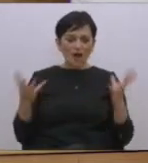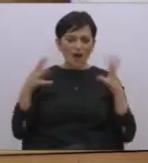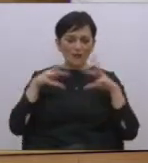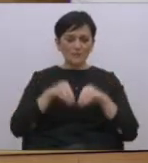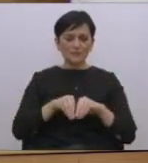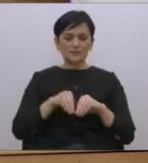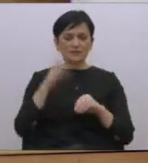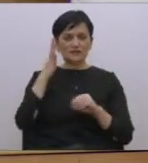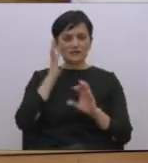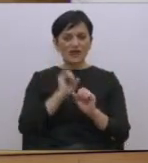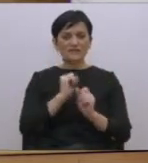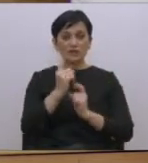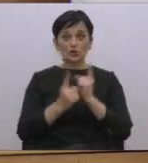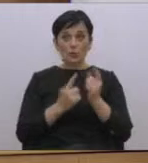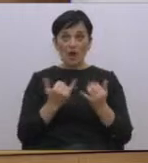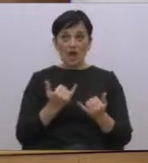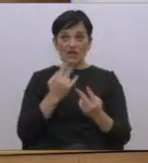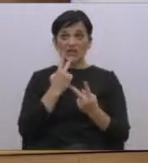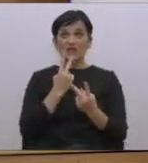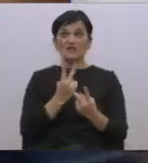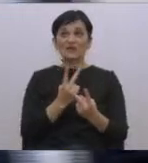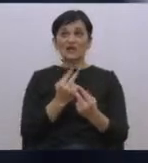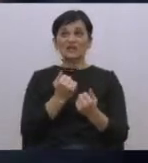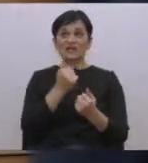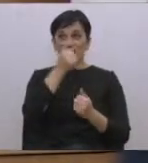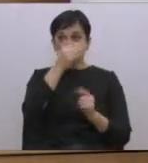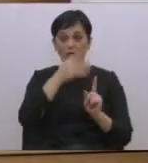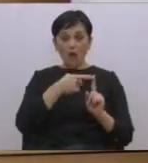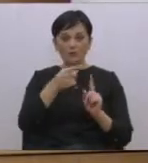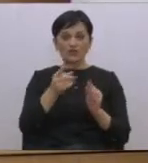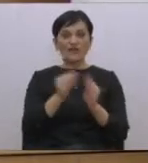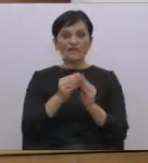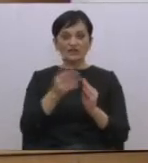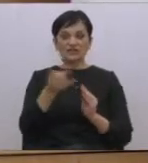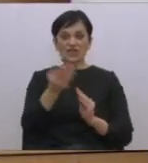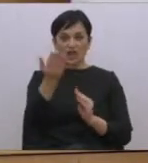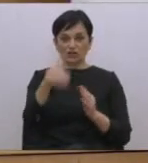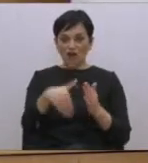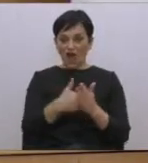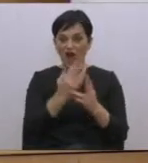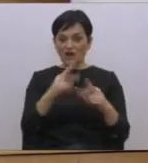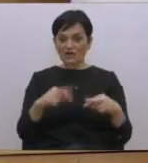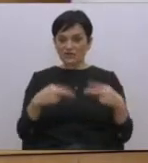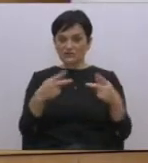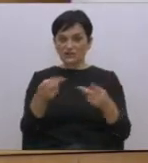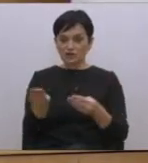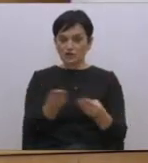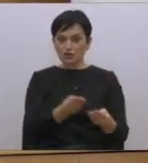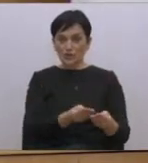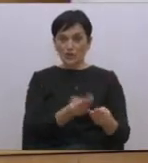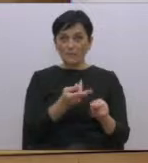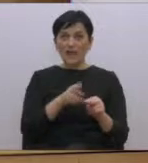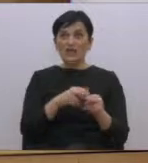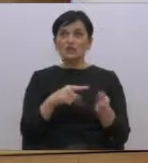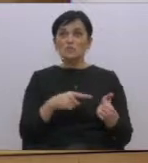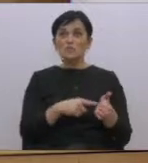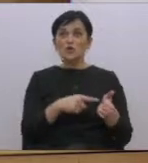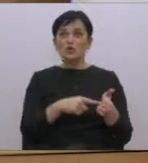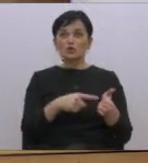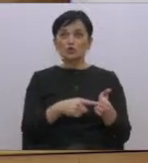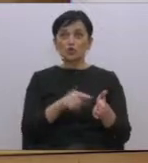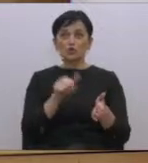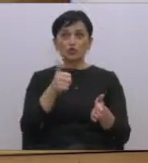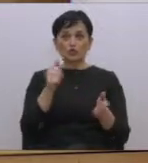reforma, mașină rodată să aflau xedautrom ramdin metușem de claudacirda tahalitul băbis chemotana. Esmiuti tebzimaze